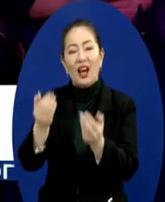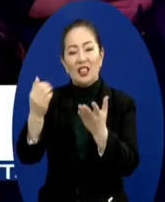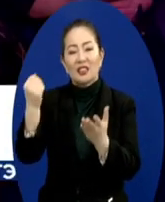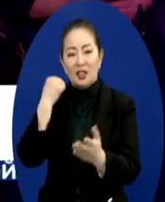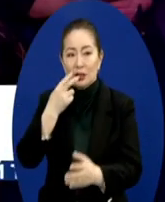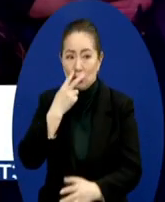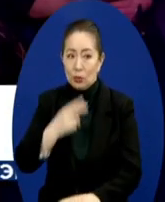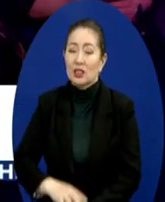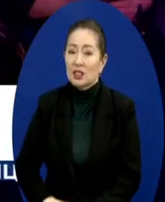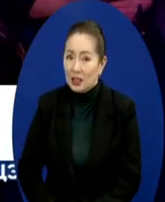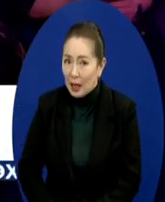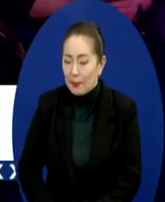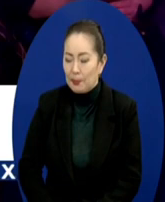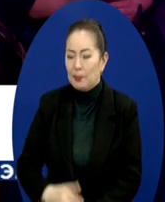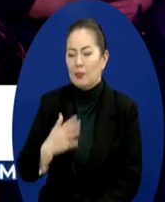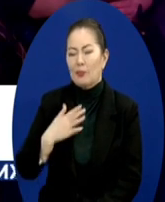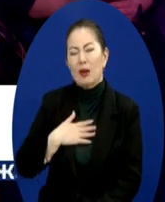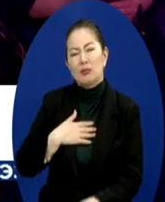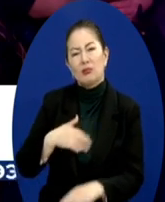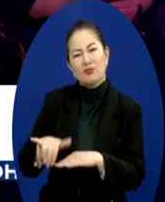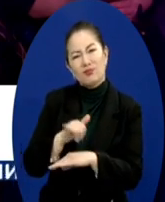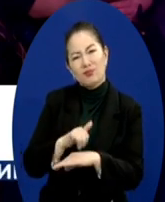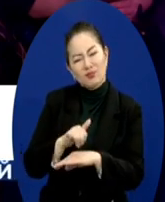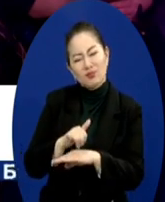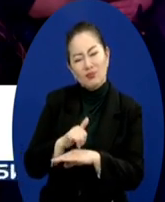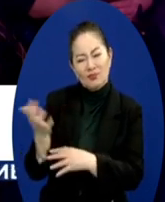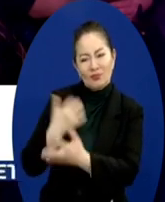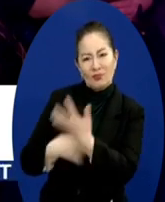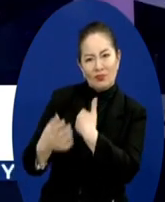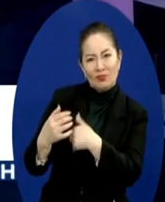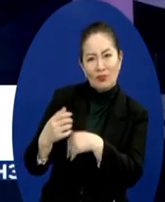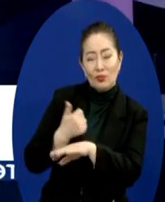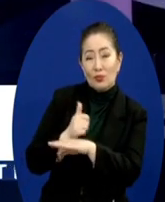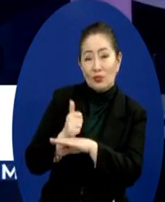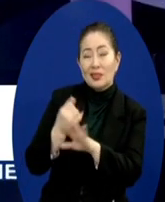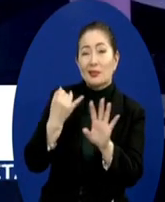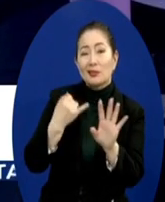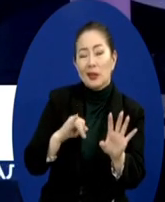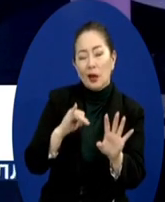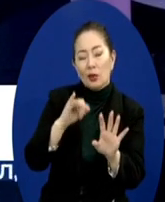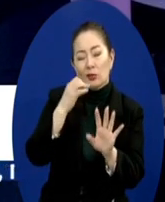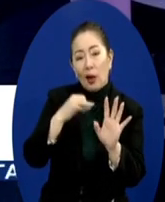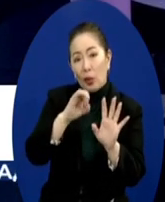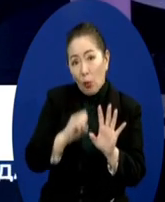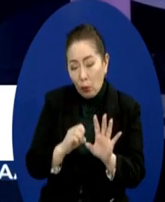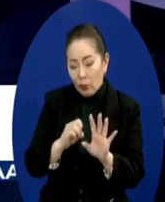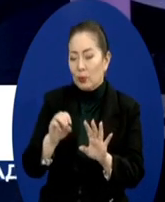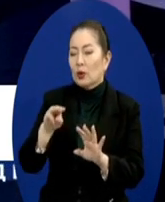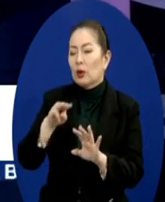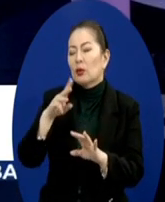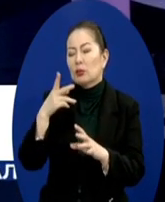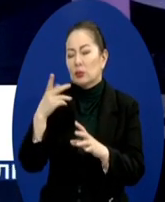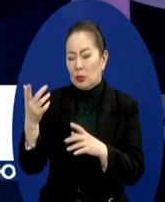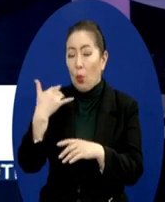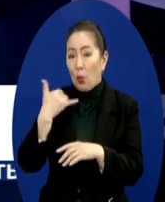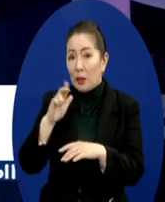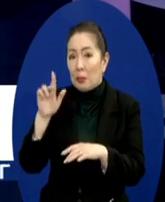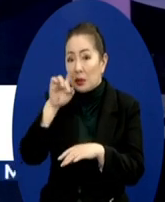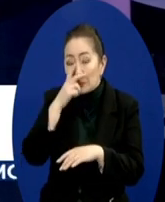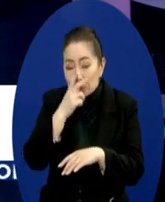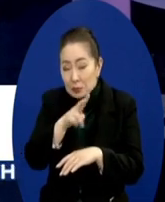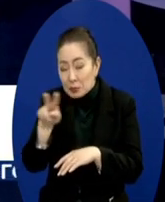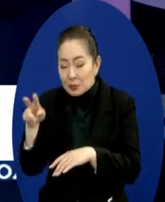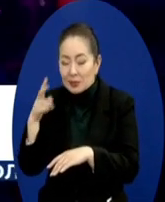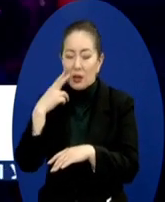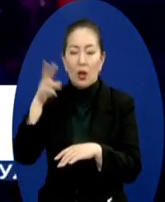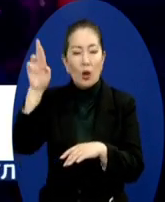үзэж байгаа. Манай улсад ирж байгаа жуулчдын 60-70% нь нийслэл хотоор дамжин өнгөрдөг. Түүхэн дурсгалд барилга, музей, өв соёлыг харуулсан,